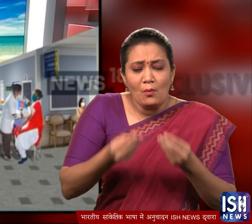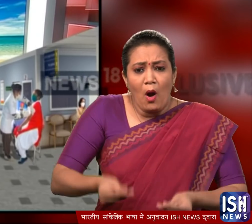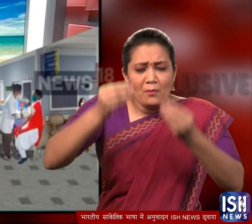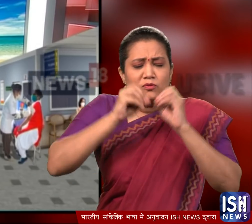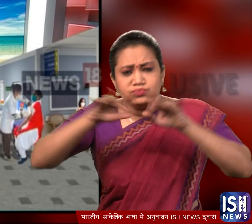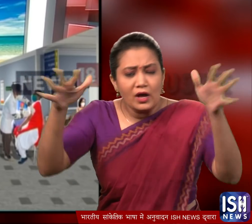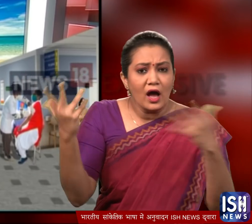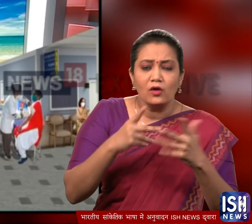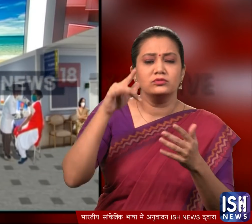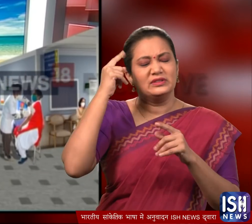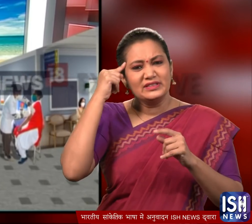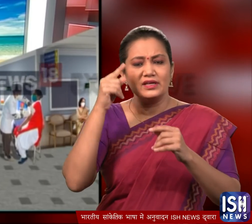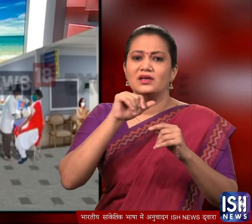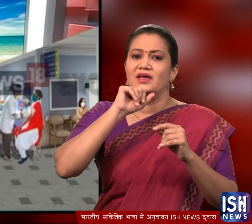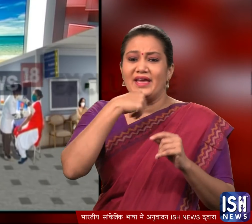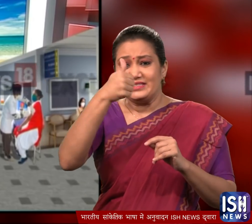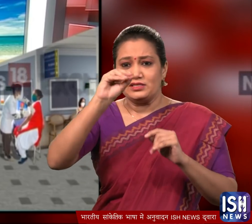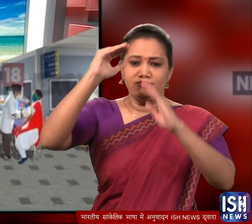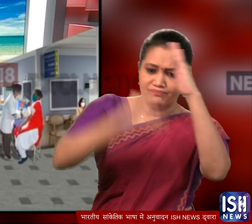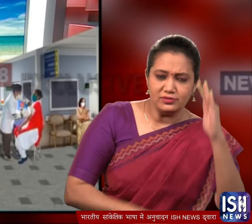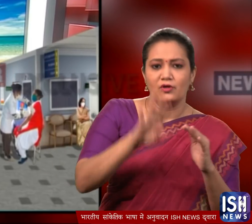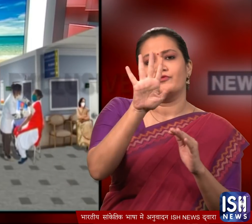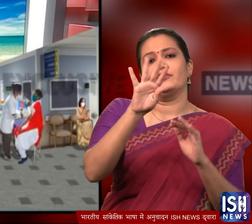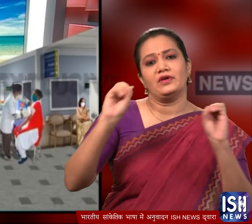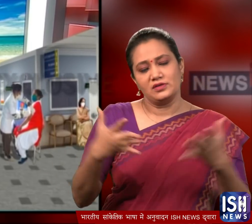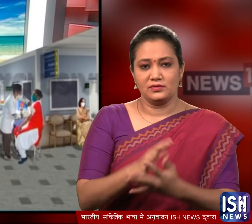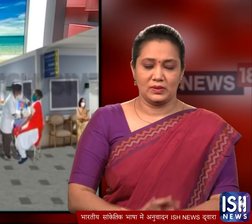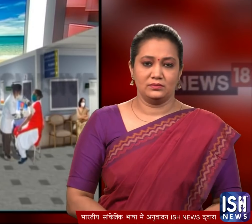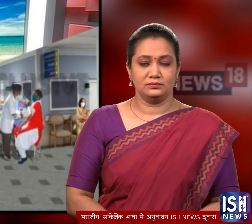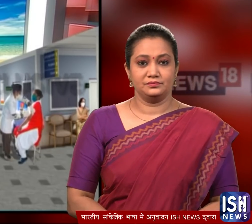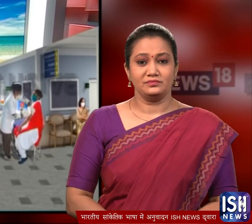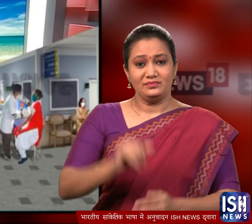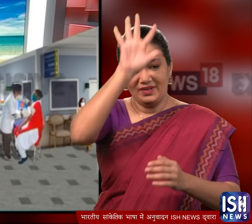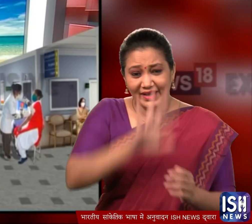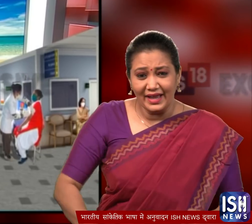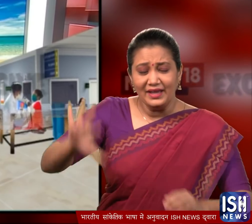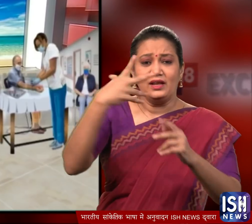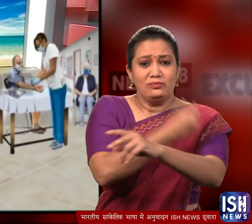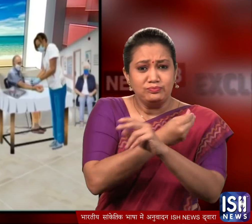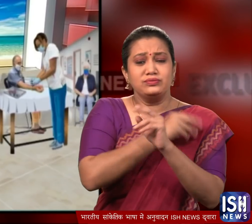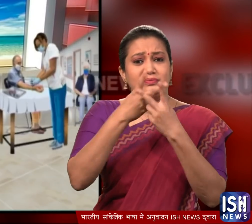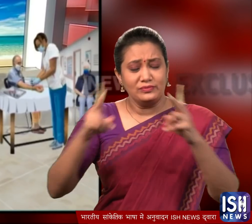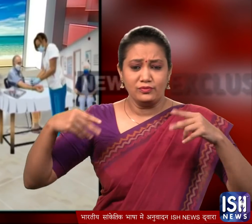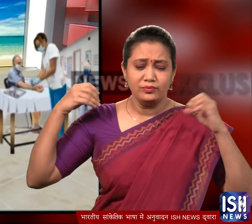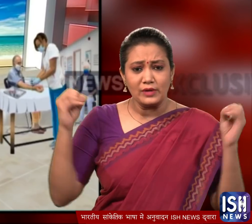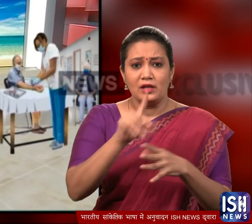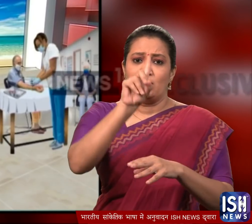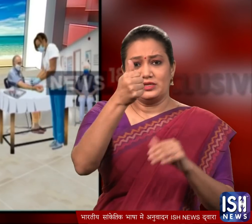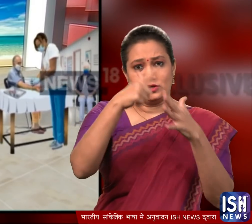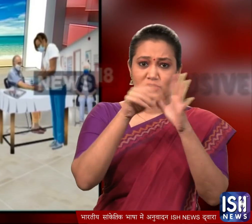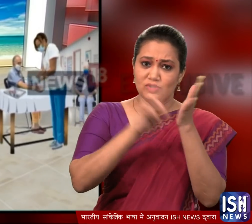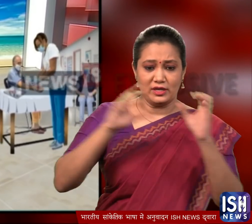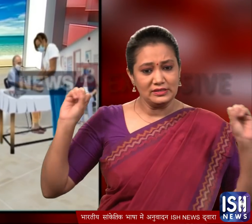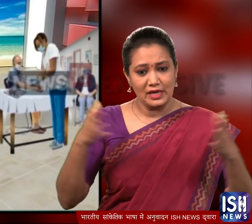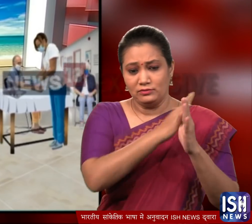में तेजी लाने के लिए केंद्र ने उम्र की सीमा घटाकर 45 साल कर दिया। देश भर में कोरोना की वैक्सीन लगाने का अभियान